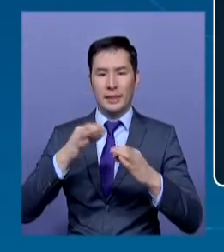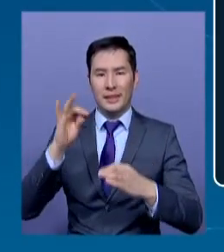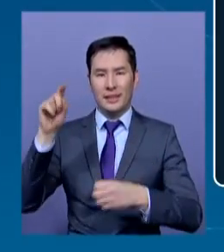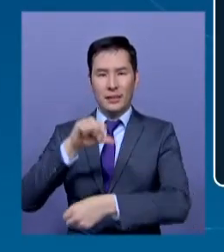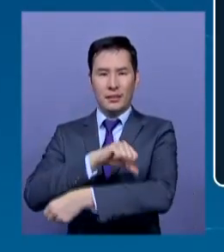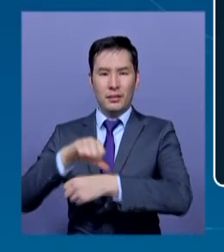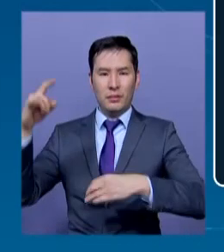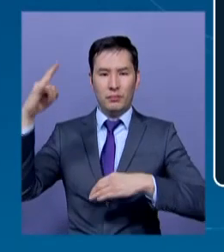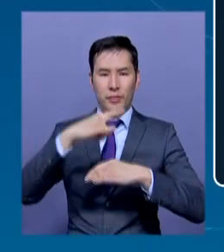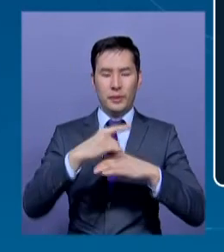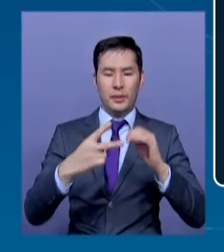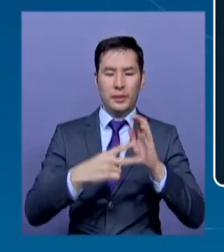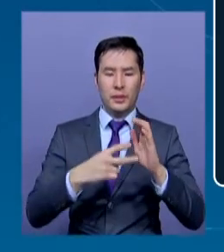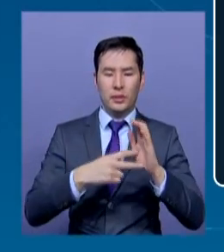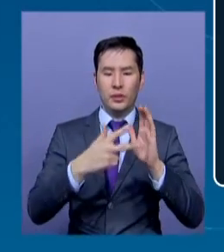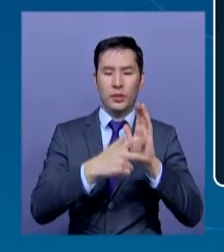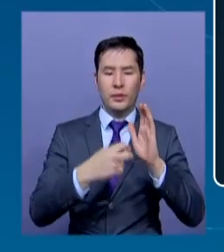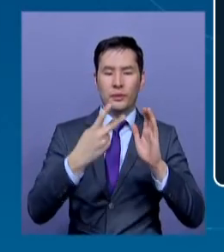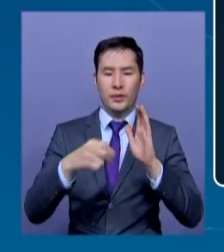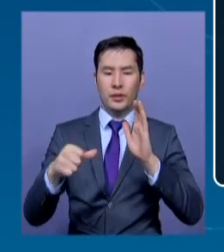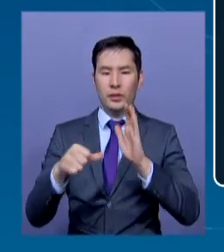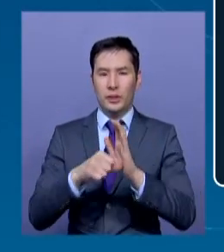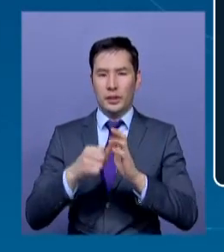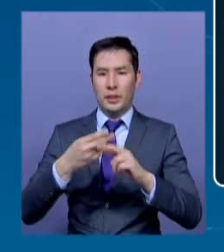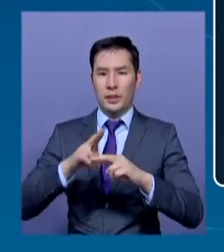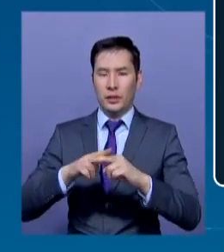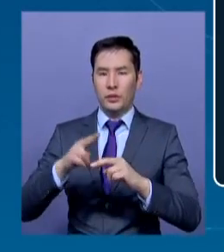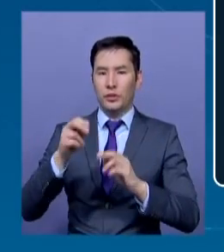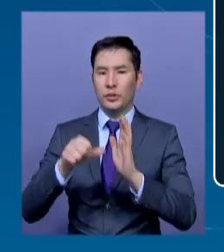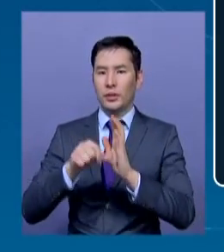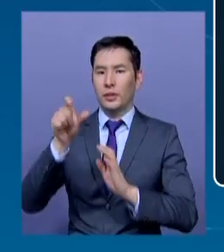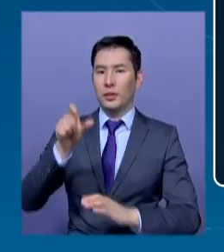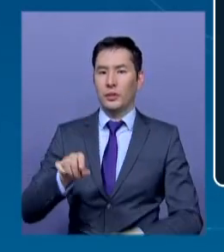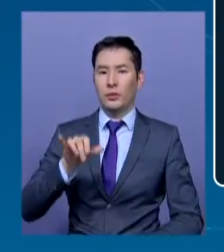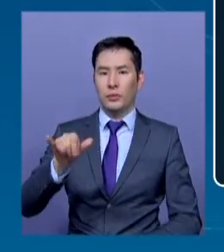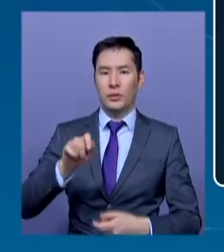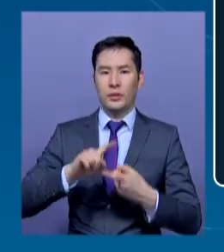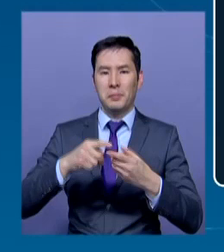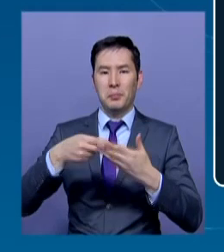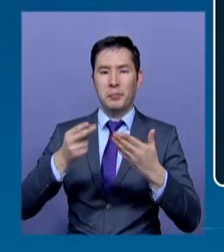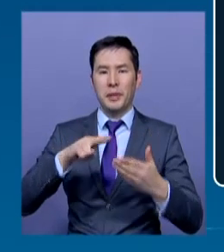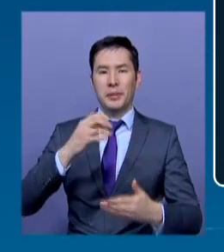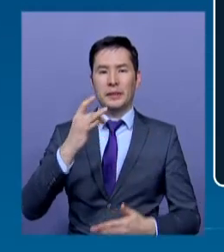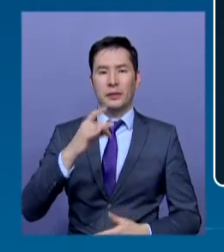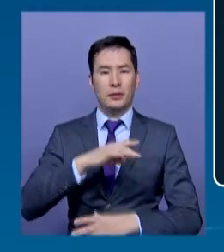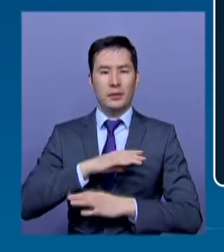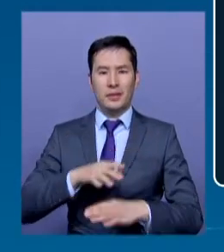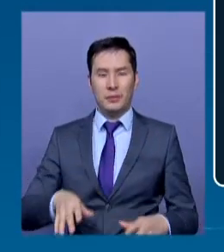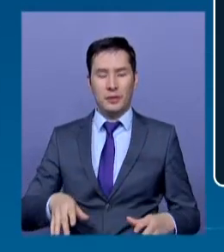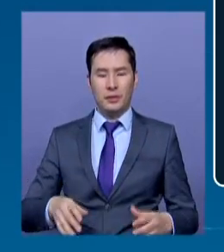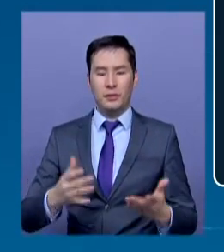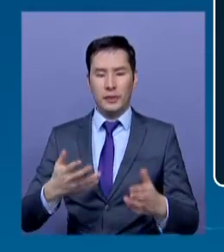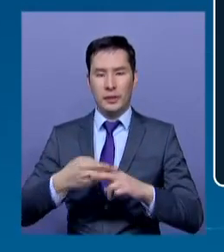қонған. 826 жолаушының 6-ауында ПТР анықтамасы болмапты. Олар карантиндік мекемеге лабораториялық зерттеу